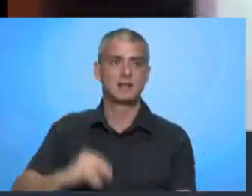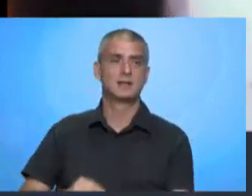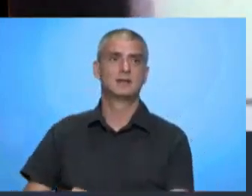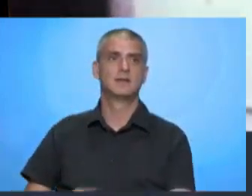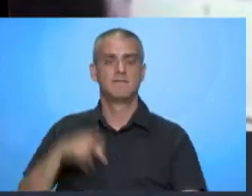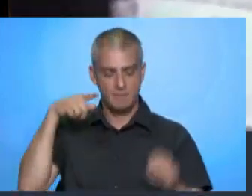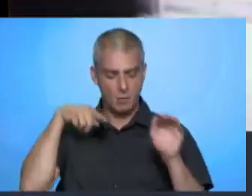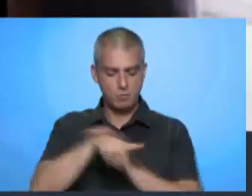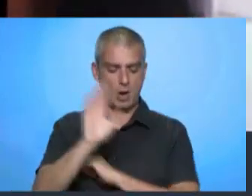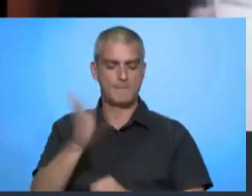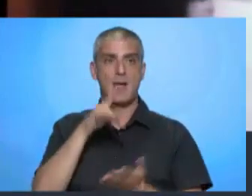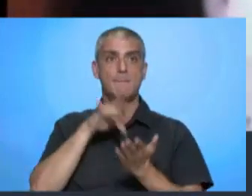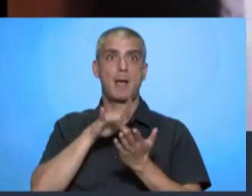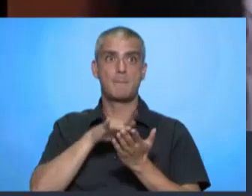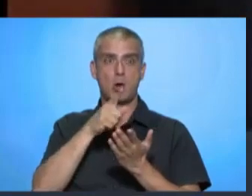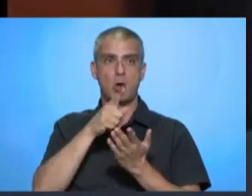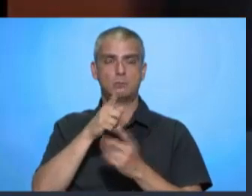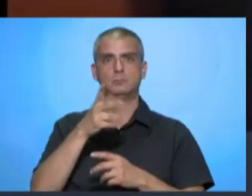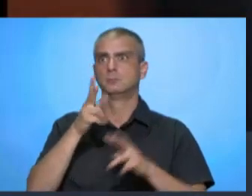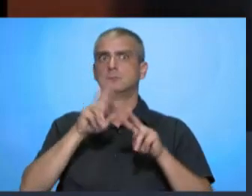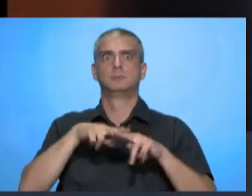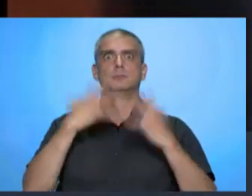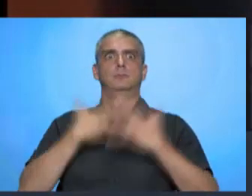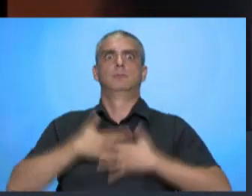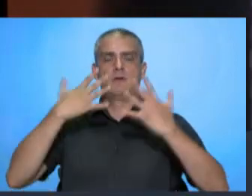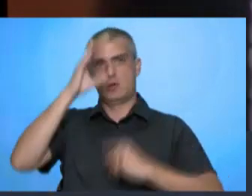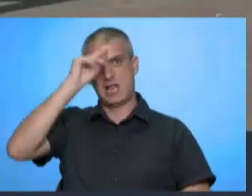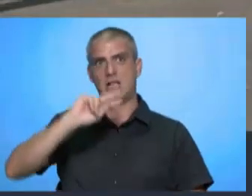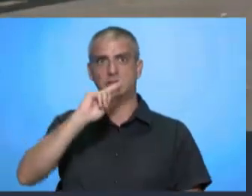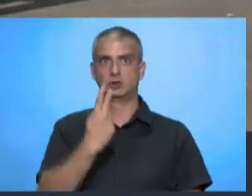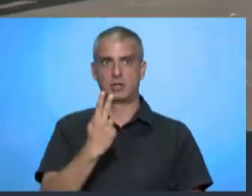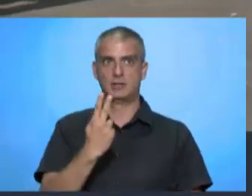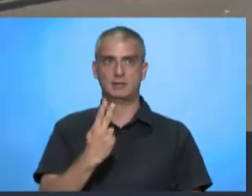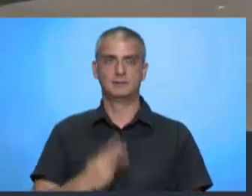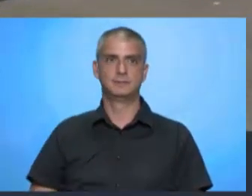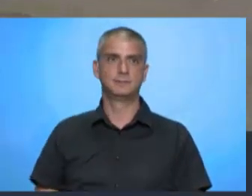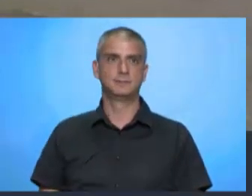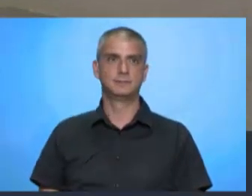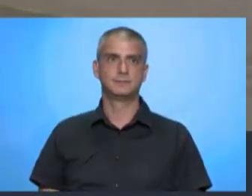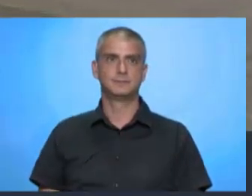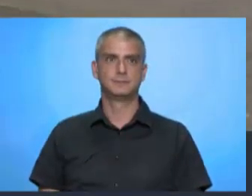שנמלט במהירות מהמקום, מותיר אחריו מבוהל את הילד השני.